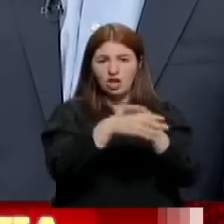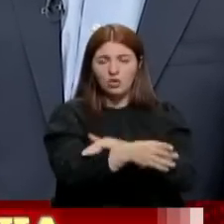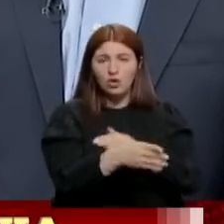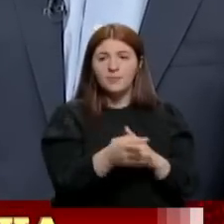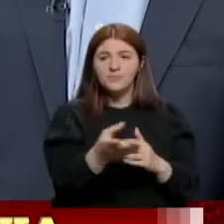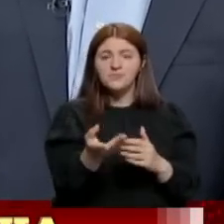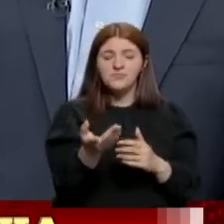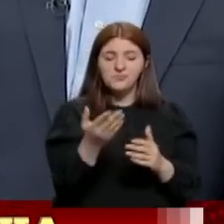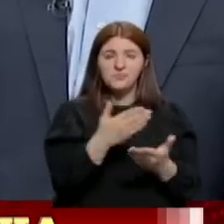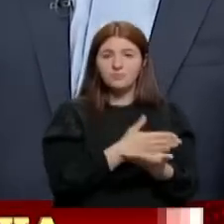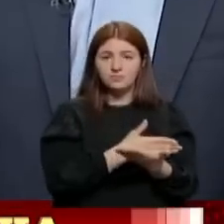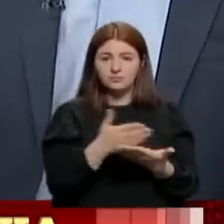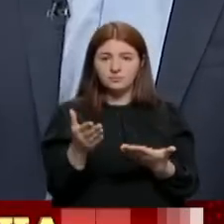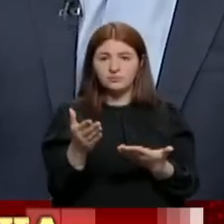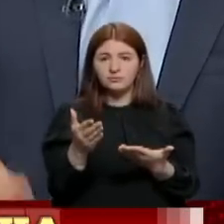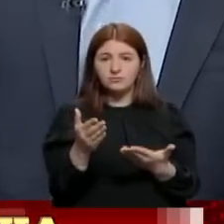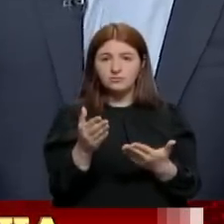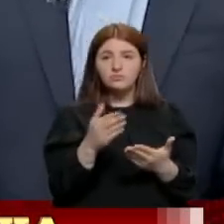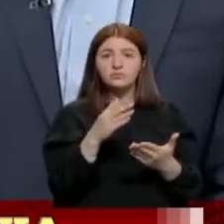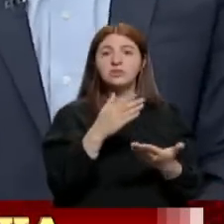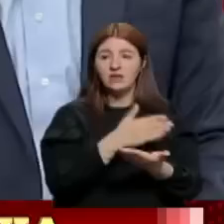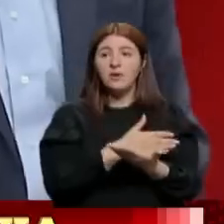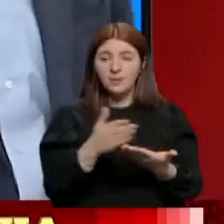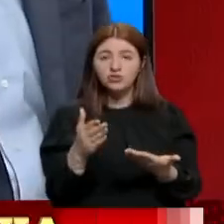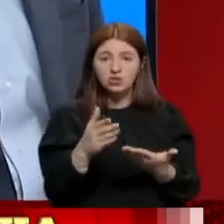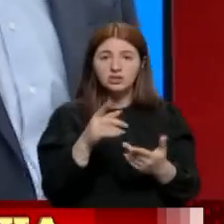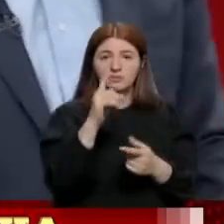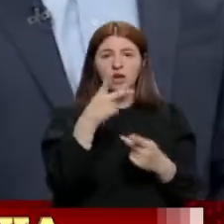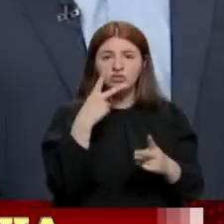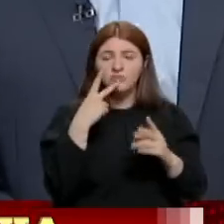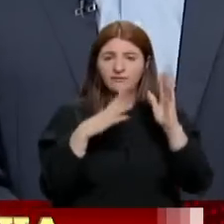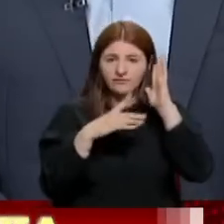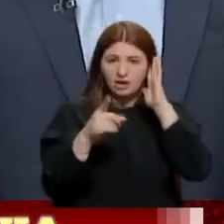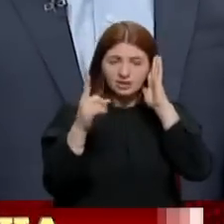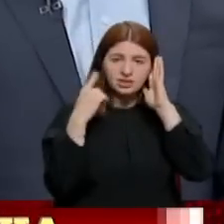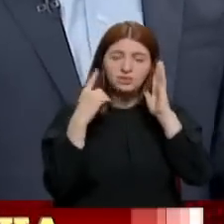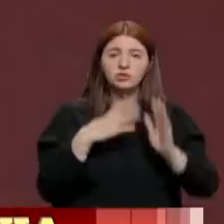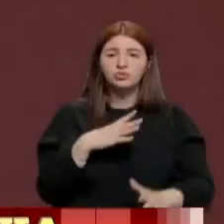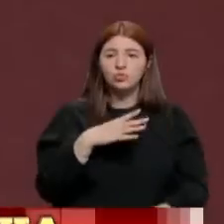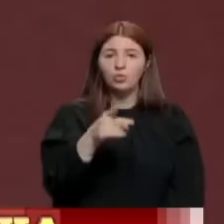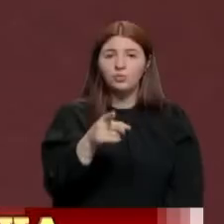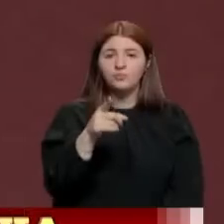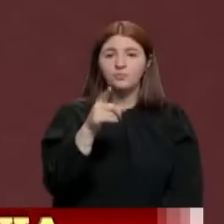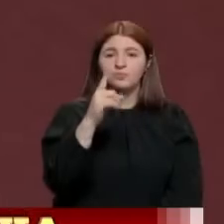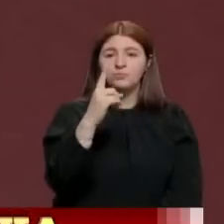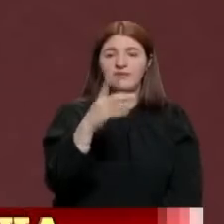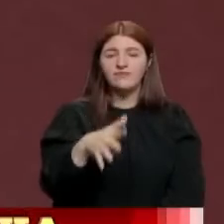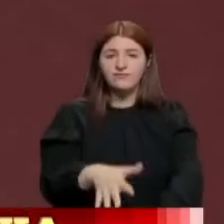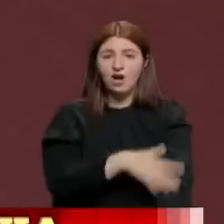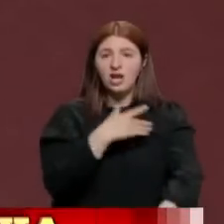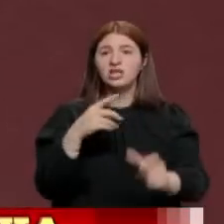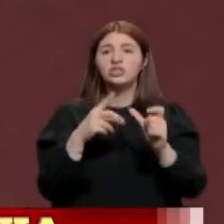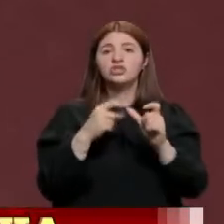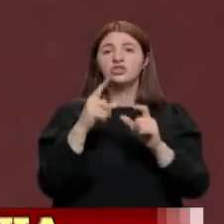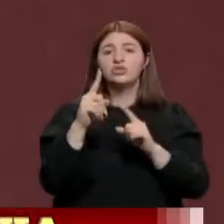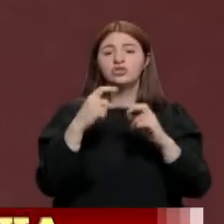giriyorlar. Devam edeceğiz. Şunu da devam edeceğiz. Bir açıklama var. Sizin de dinlemenizi istiyorum. Bir vali, Şırnak